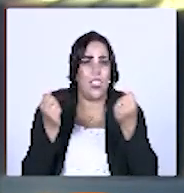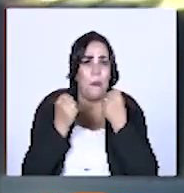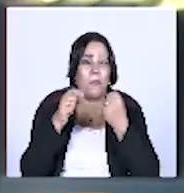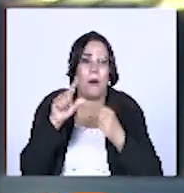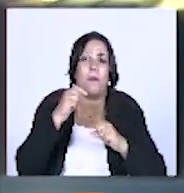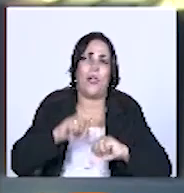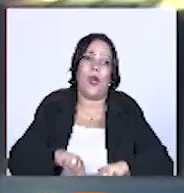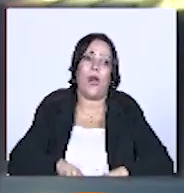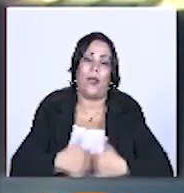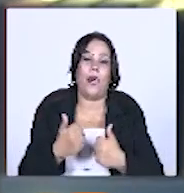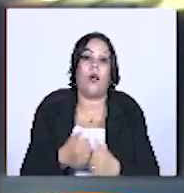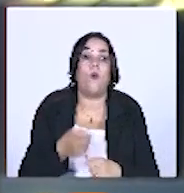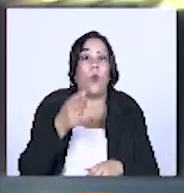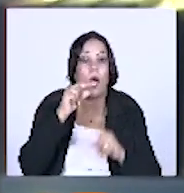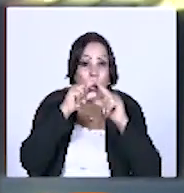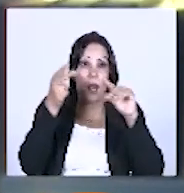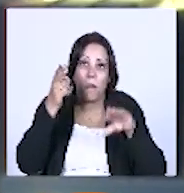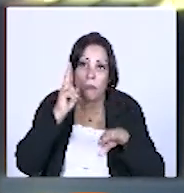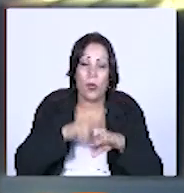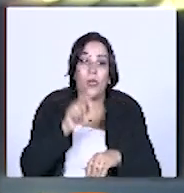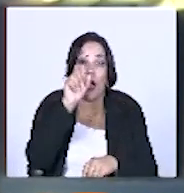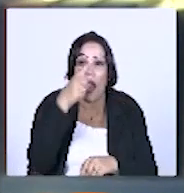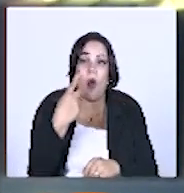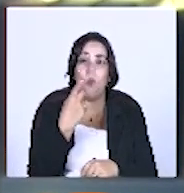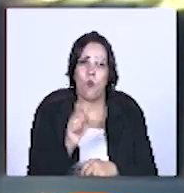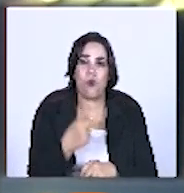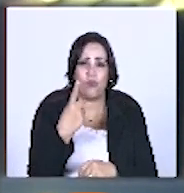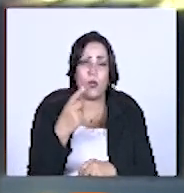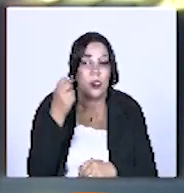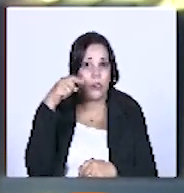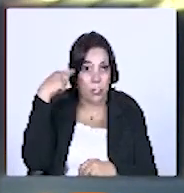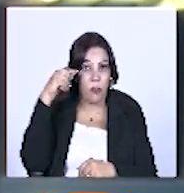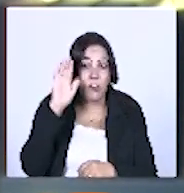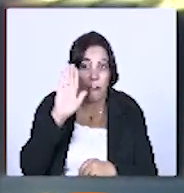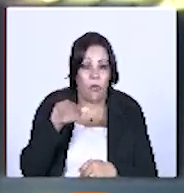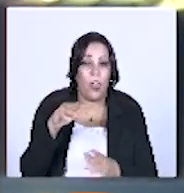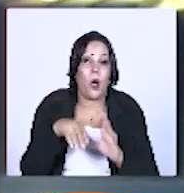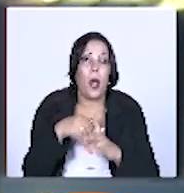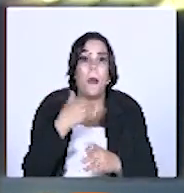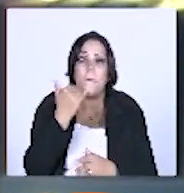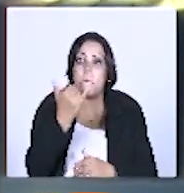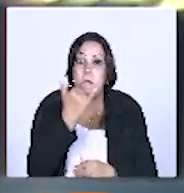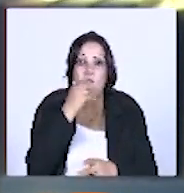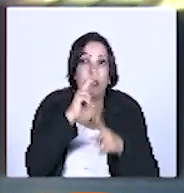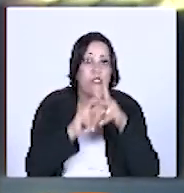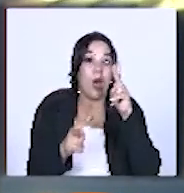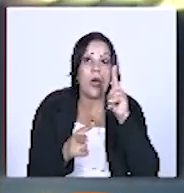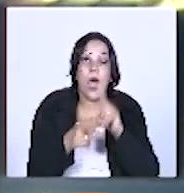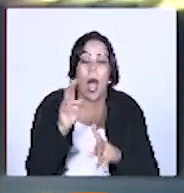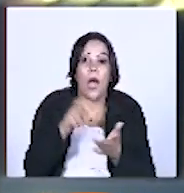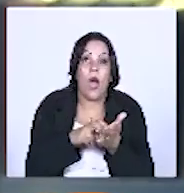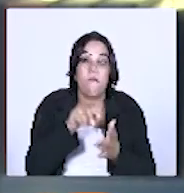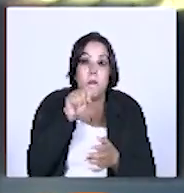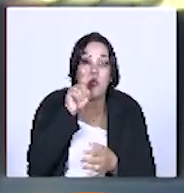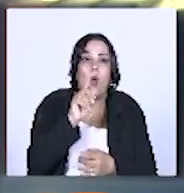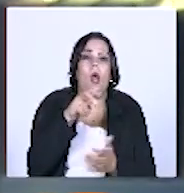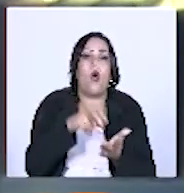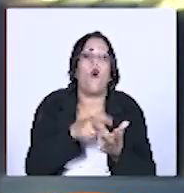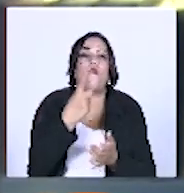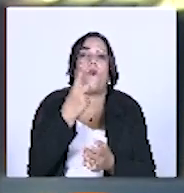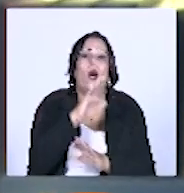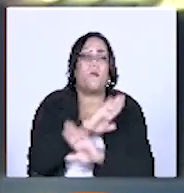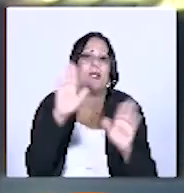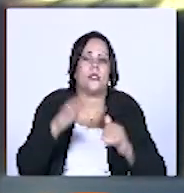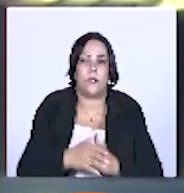ومقوله ثانيه لق لها احد المفكرين قال لك لا يوجد شيء تخاف منه غير الخوف نفسه فعشان